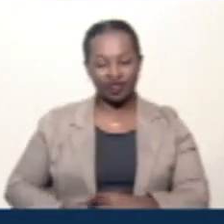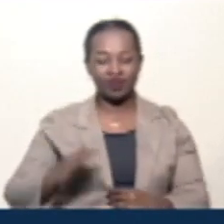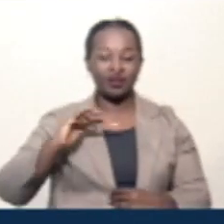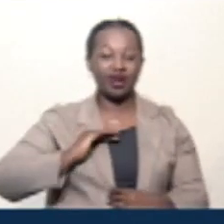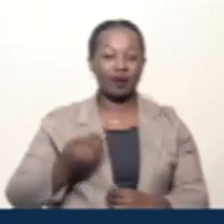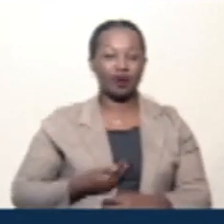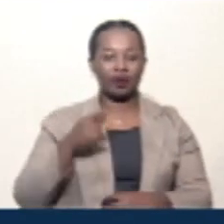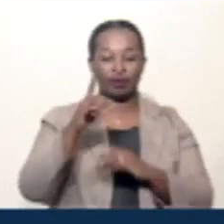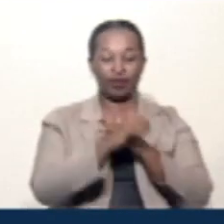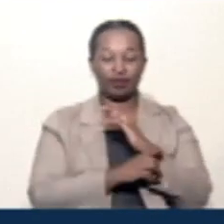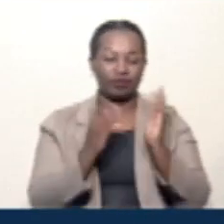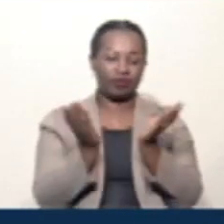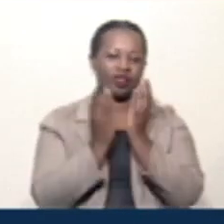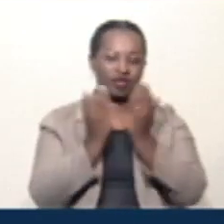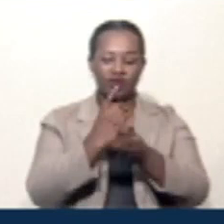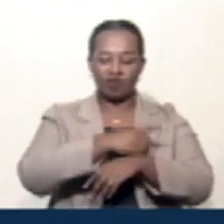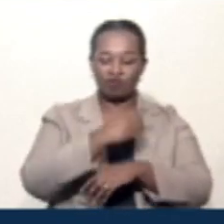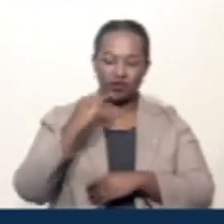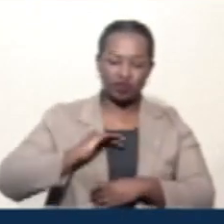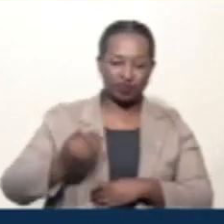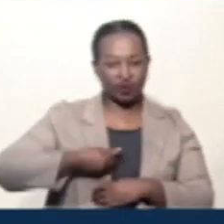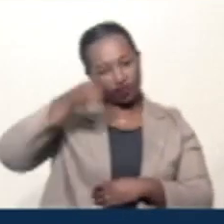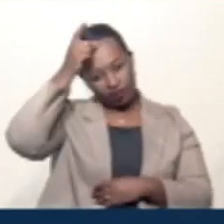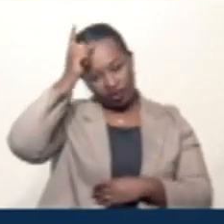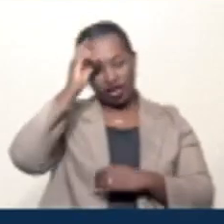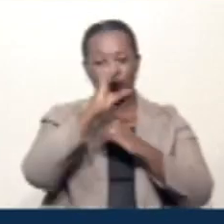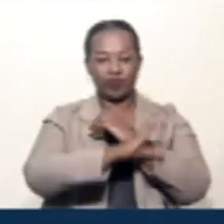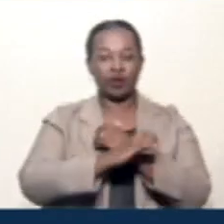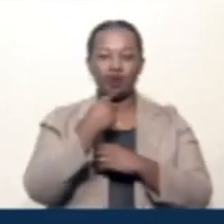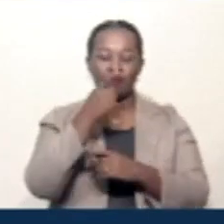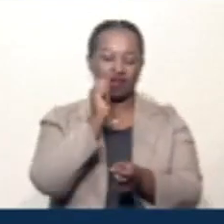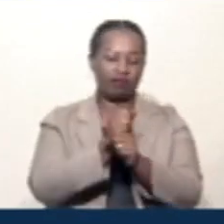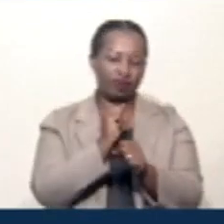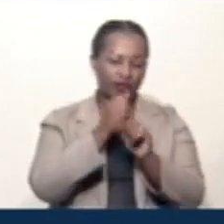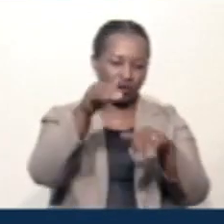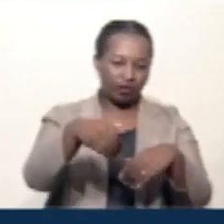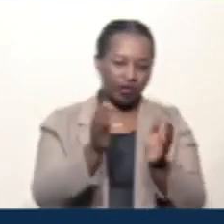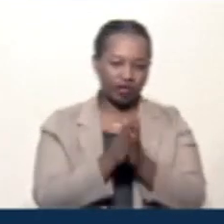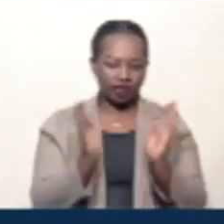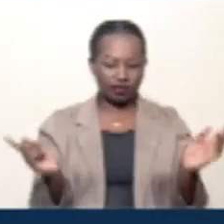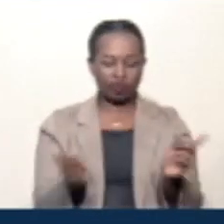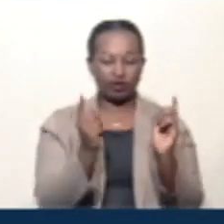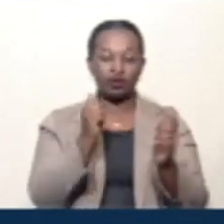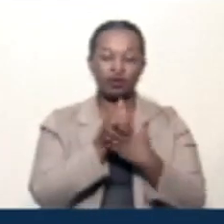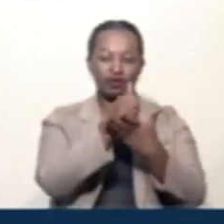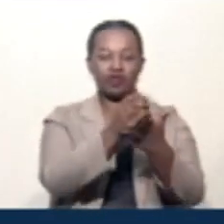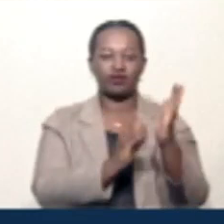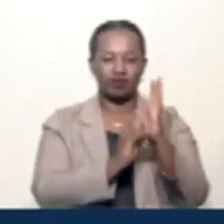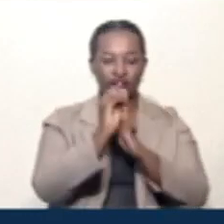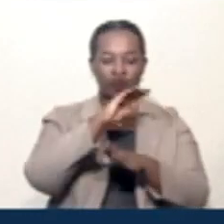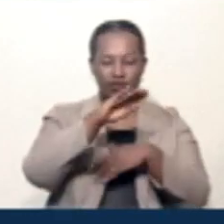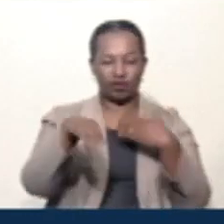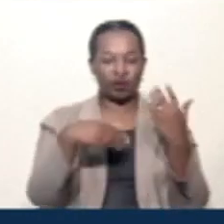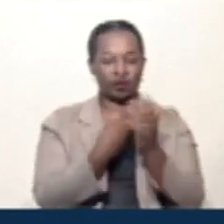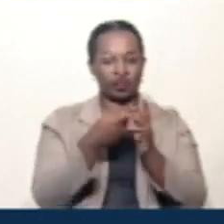munsi w'umugore wo mu cyaro ku rwego rw'igihugu bavuga ko imirimo y'ubuhinzi n'ubworozi bakora yende bafasha mu kwiteza imbere akaba bikesha